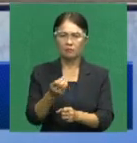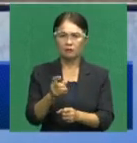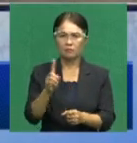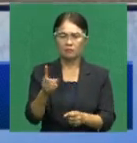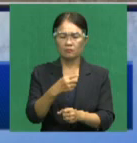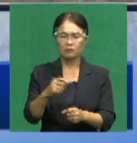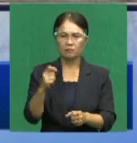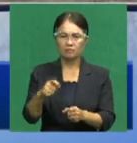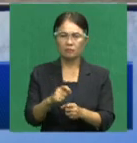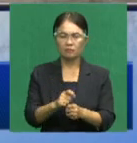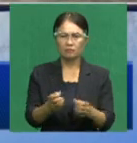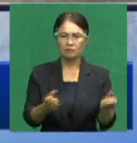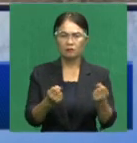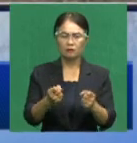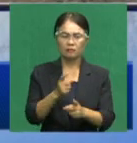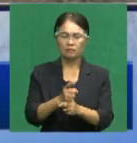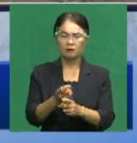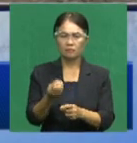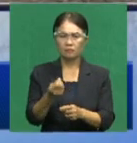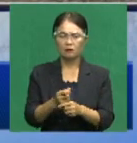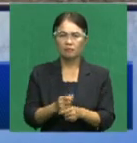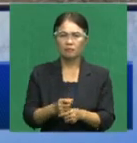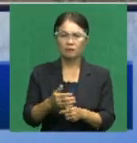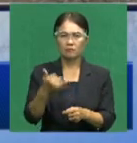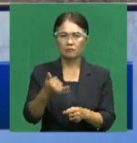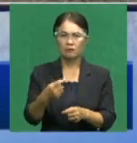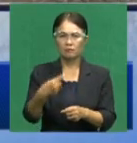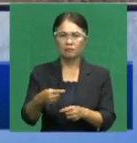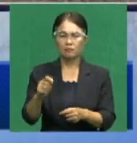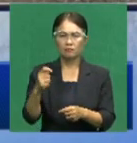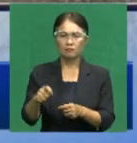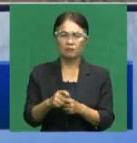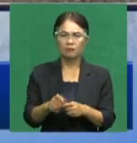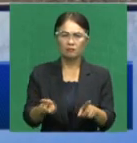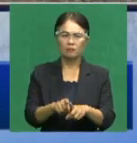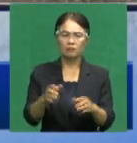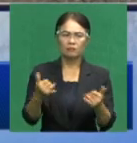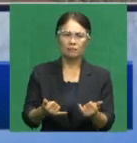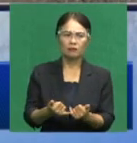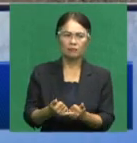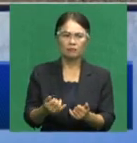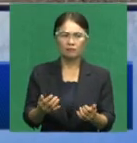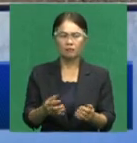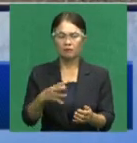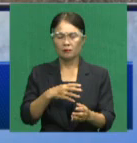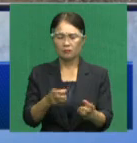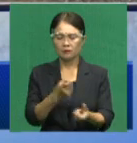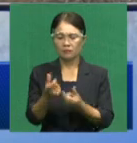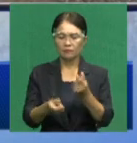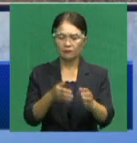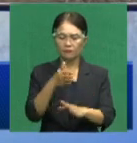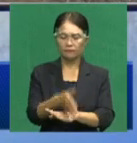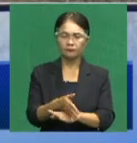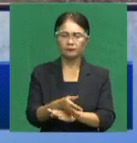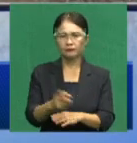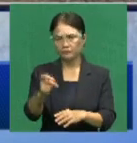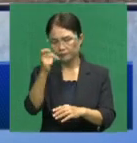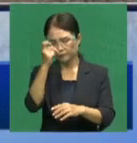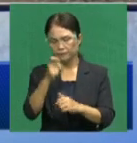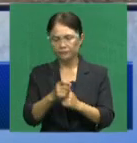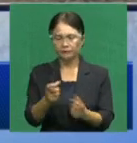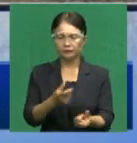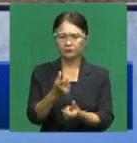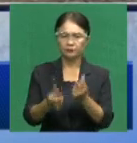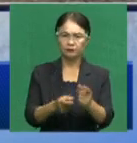นวนมอปอนเรียลหายรถยนต์เป็นคือตรวจบังทับอีกการจำนวนประมาณมอปอนเรียลโดยใช้หายเนี่ยได้จ้างทัวร์ดำเนินฉลองกัดบากรกระทา